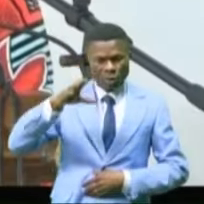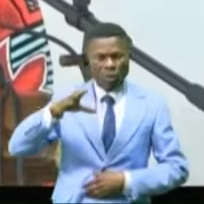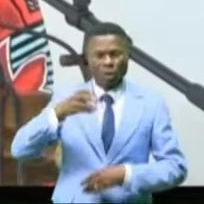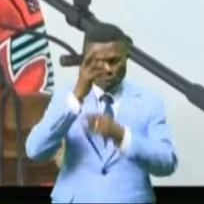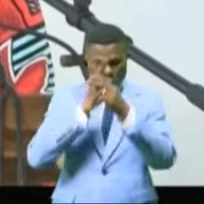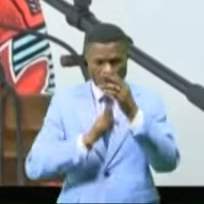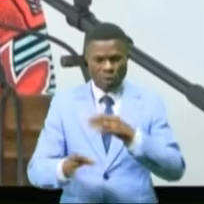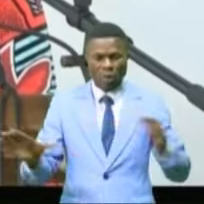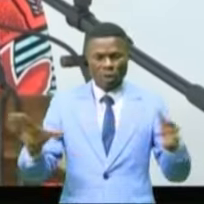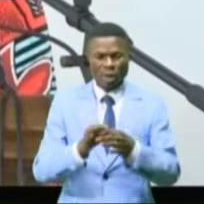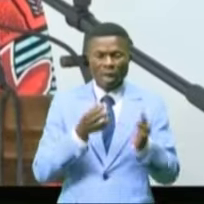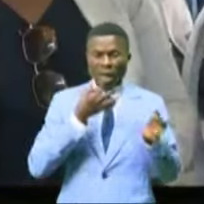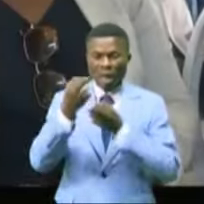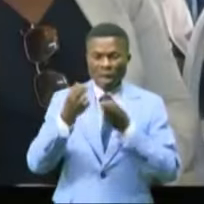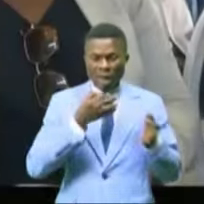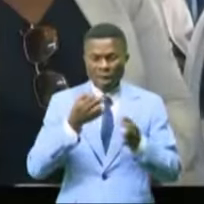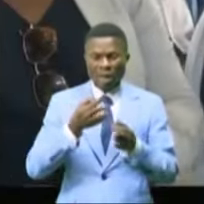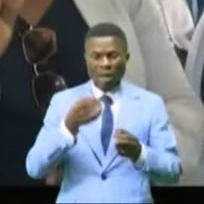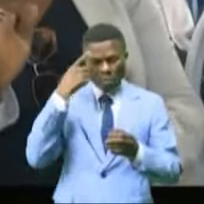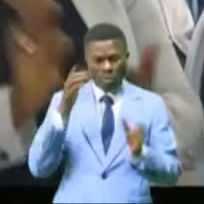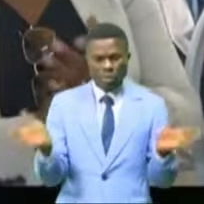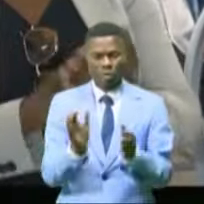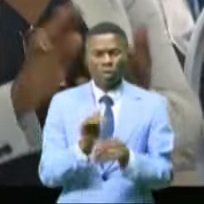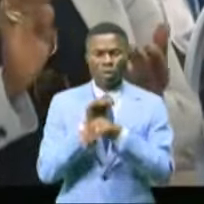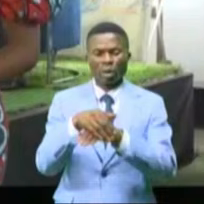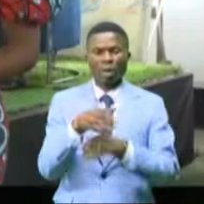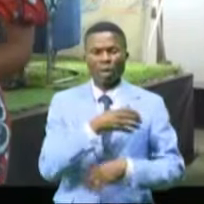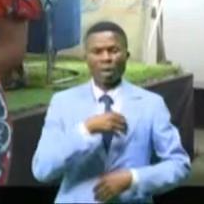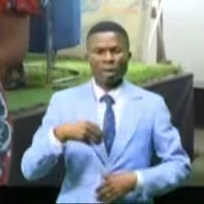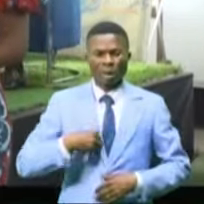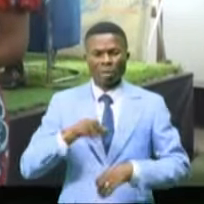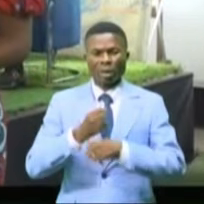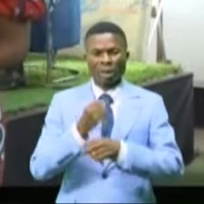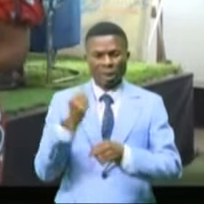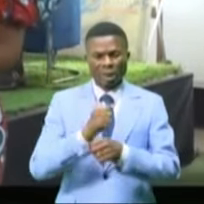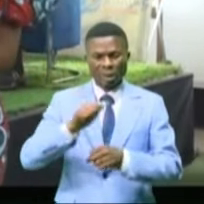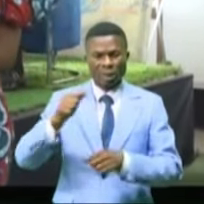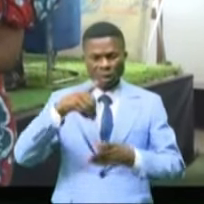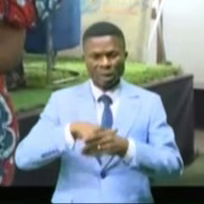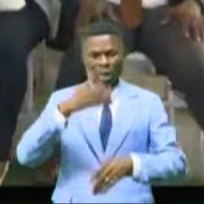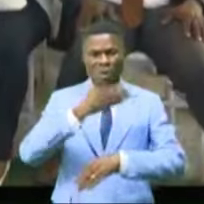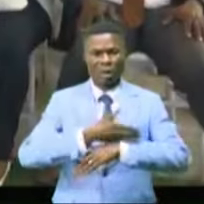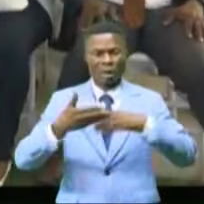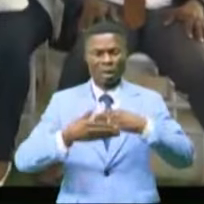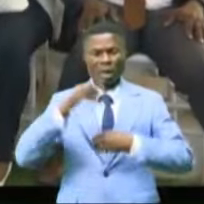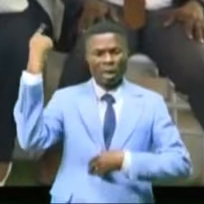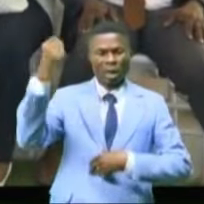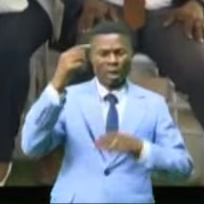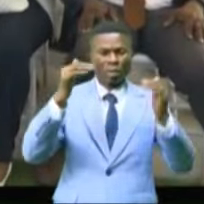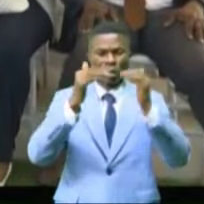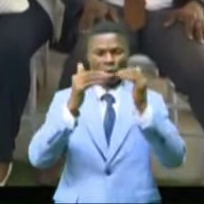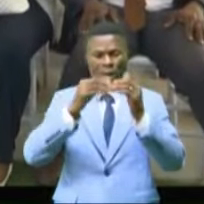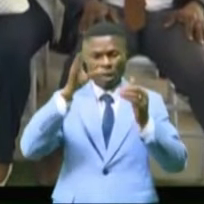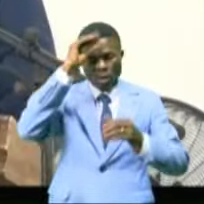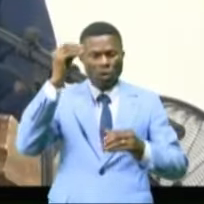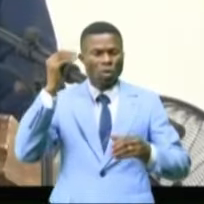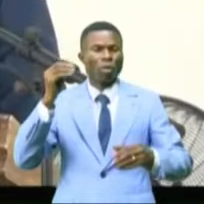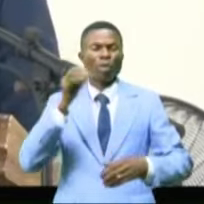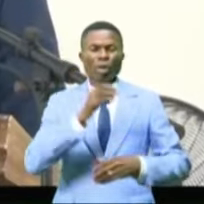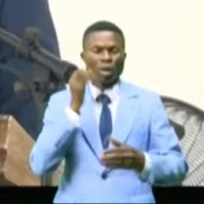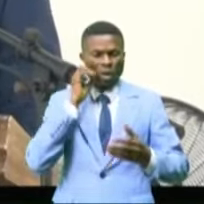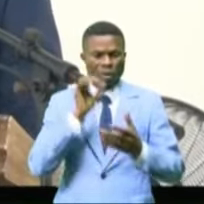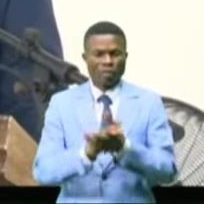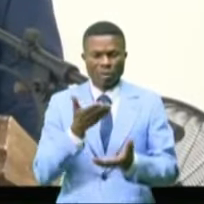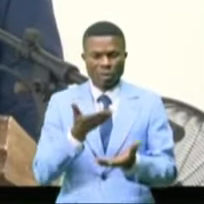d'émulation et d'expression en vue de renforcer l'engagement des femmes entrepreneurs dans la construction d'un monde plus égalitaire et inclusif.